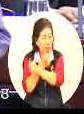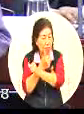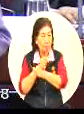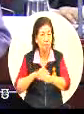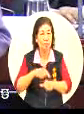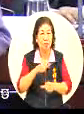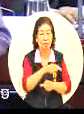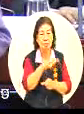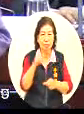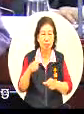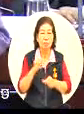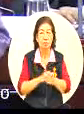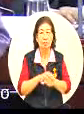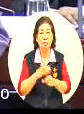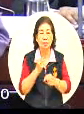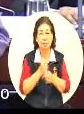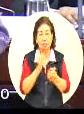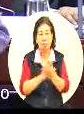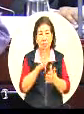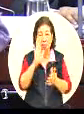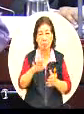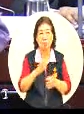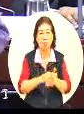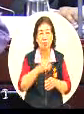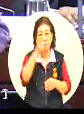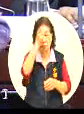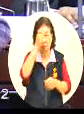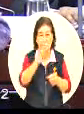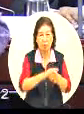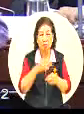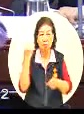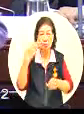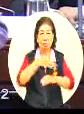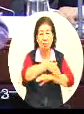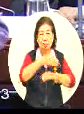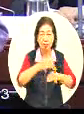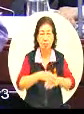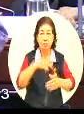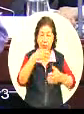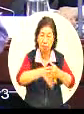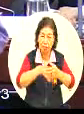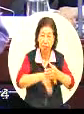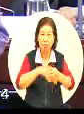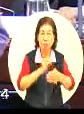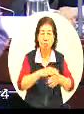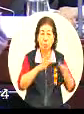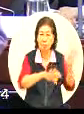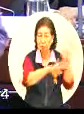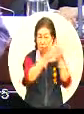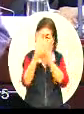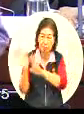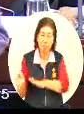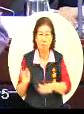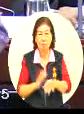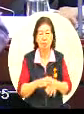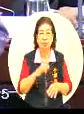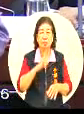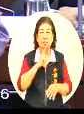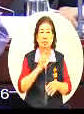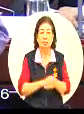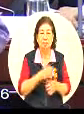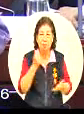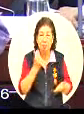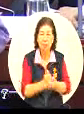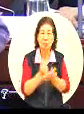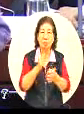为我们未来黄埔新村能够让它的内涵更丰富，能够来达到黄